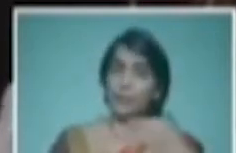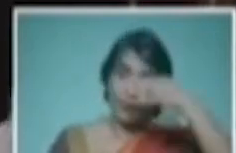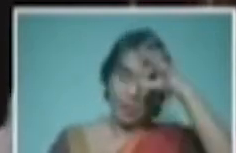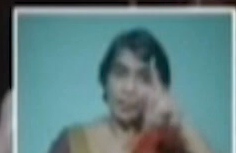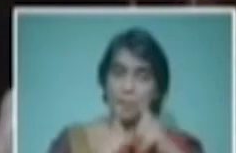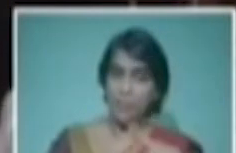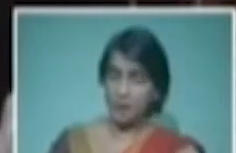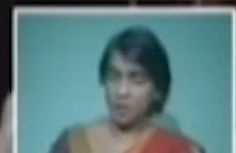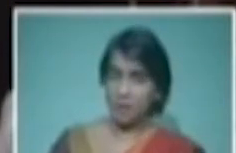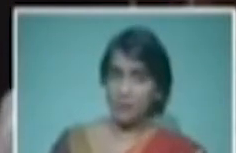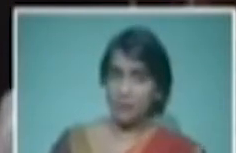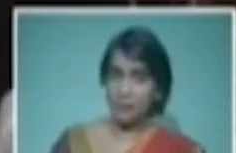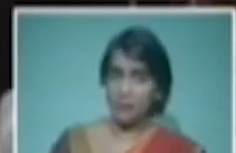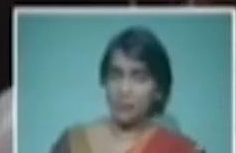මාධ්‍යයෙන්